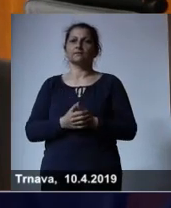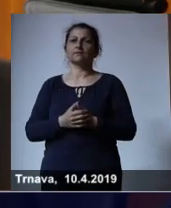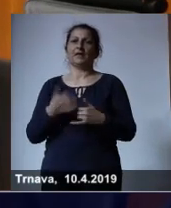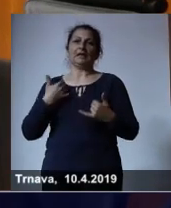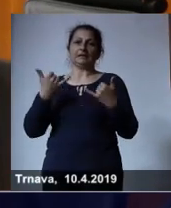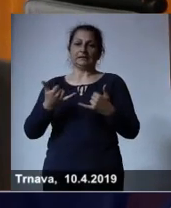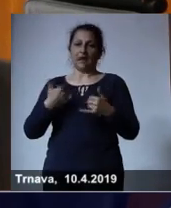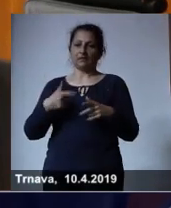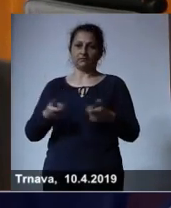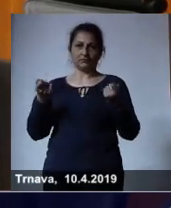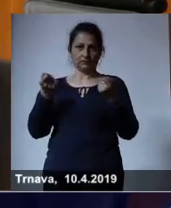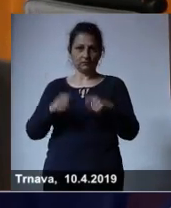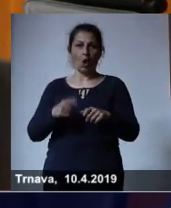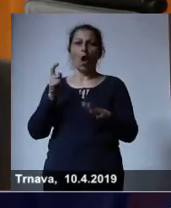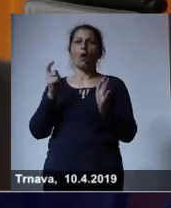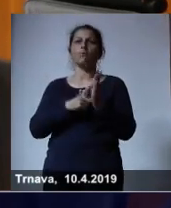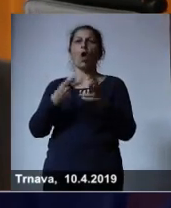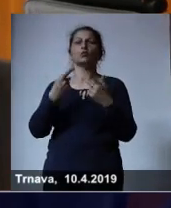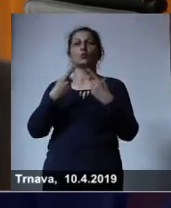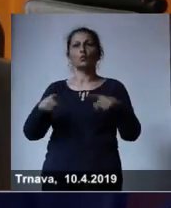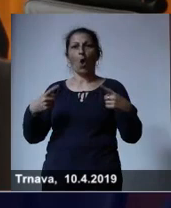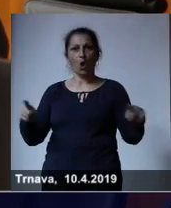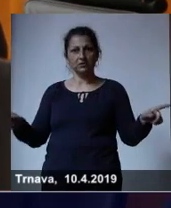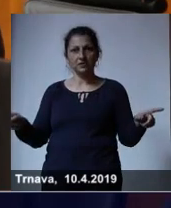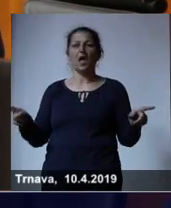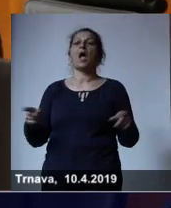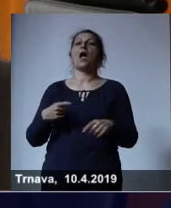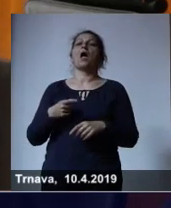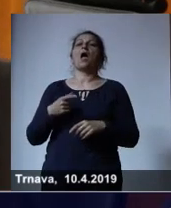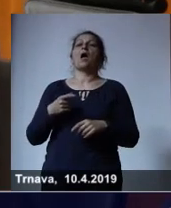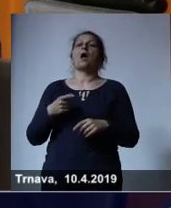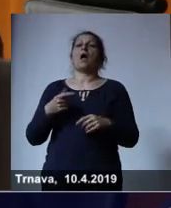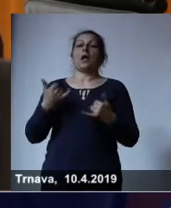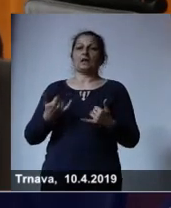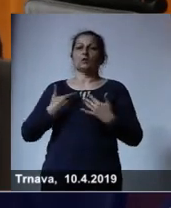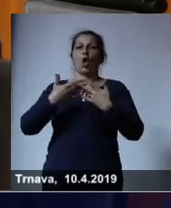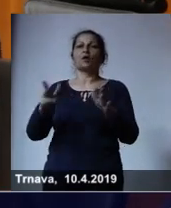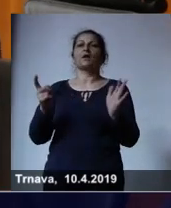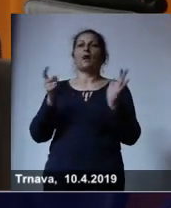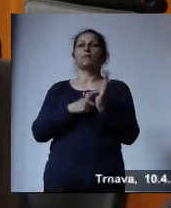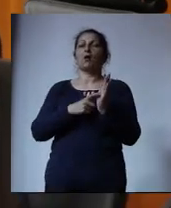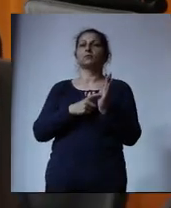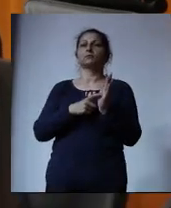ukončujem bod rôzne, 17. bod schváleného programu, a otváram bod